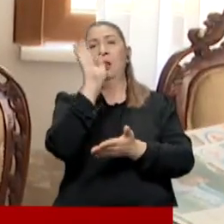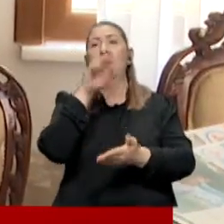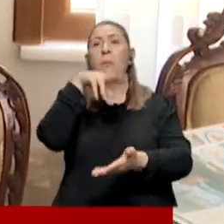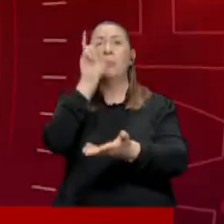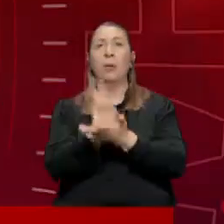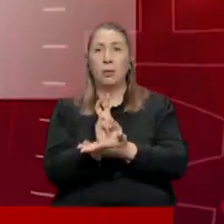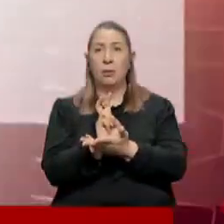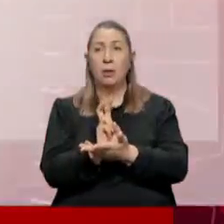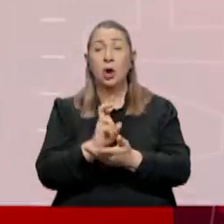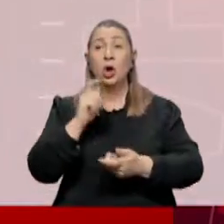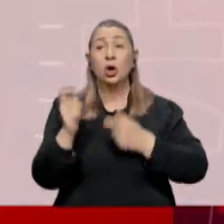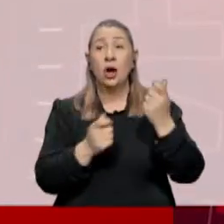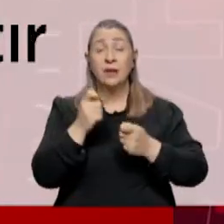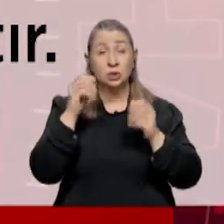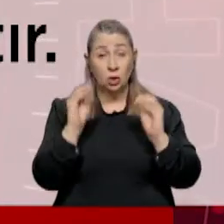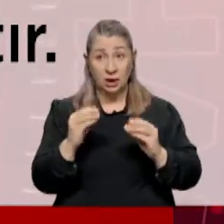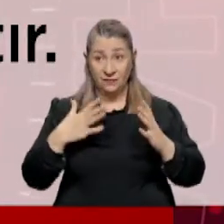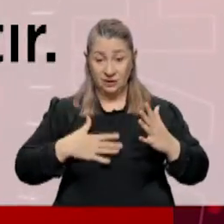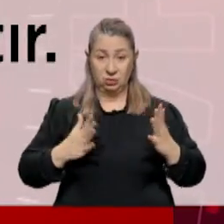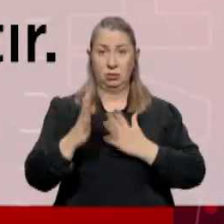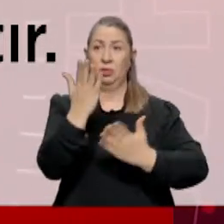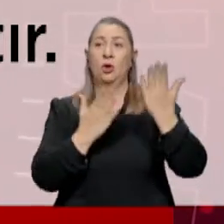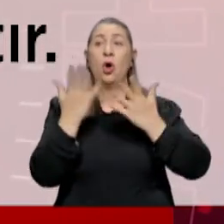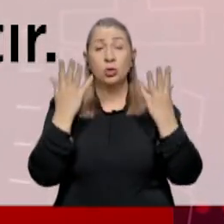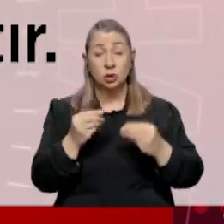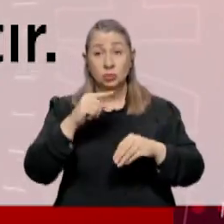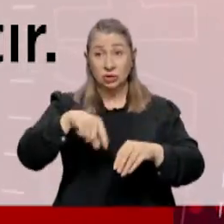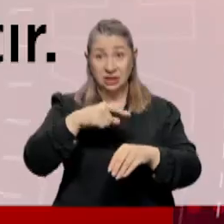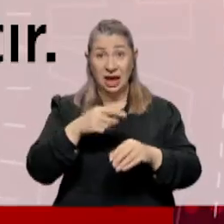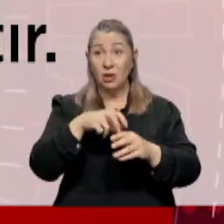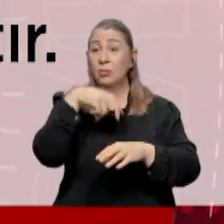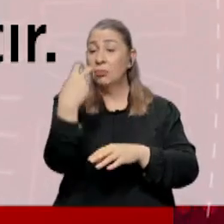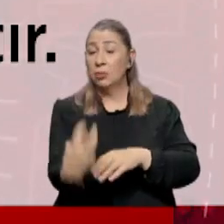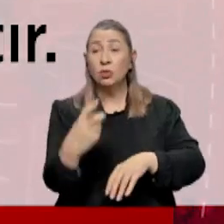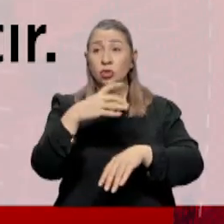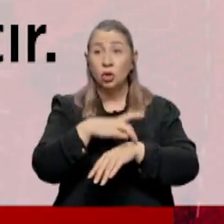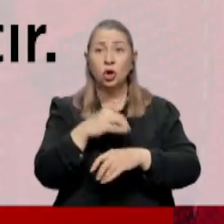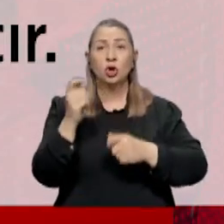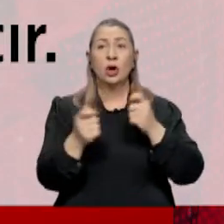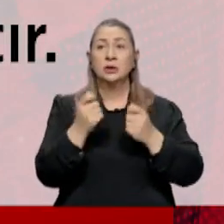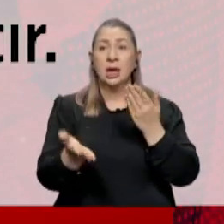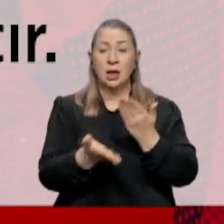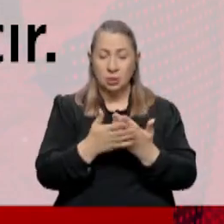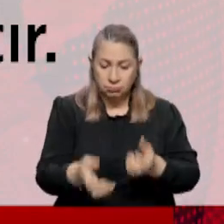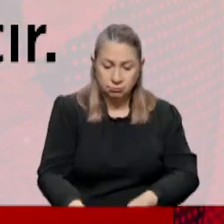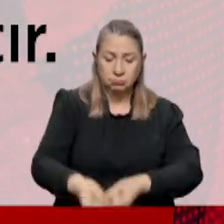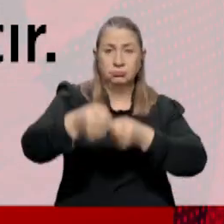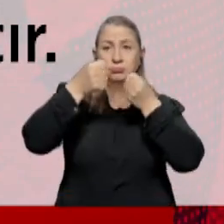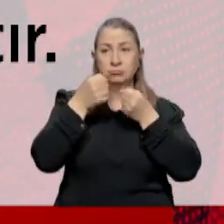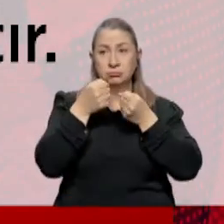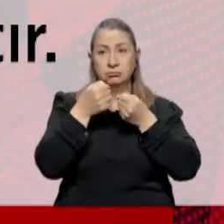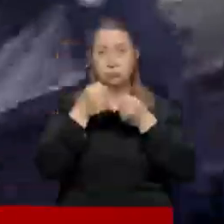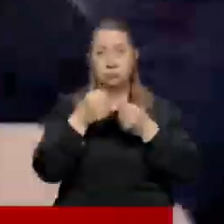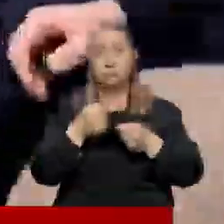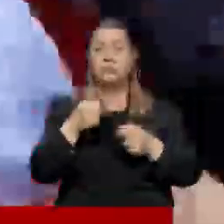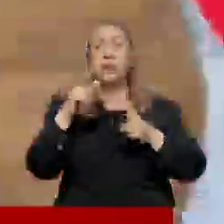ve düştüm. Görevlilerimize yönelik fiziki taşkınlıkta bulunulmuş, bu sırada yere düşen bir hekim görevlimizin yardımıyla yerden